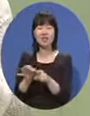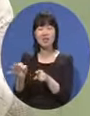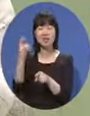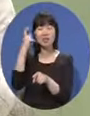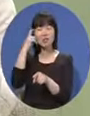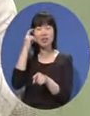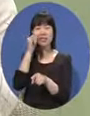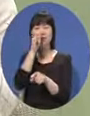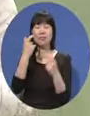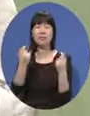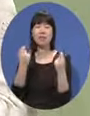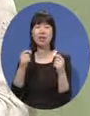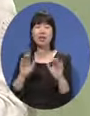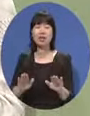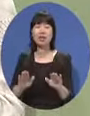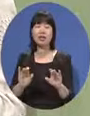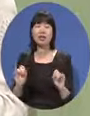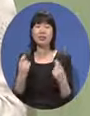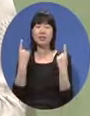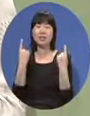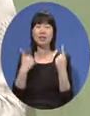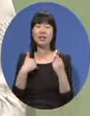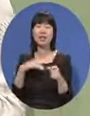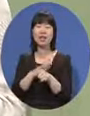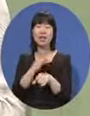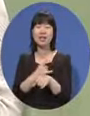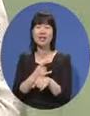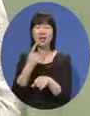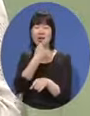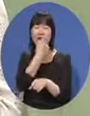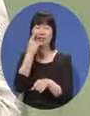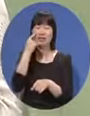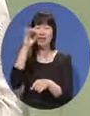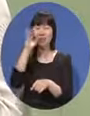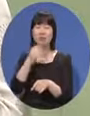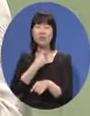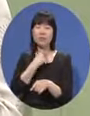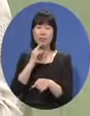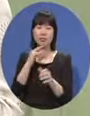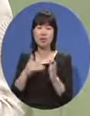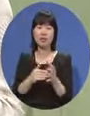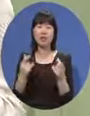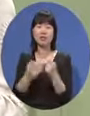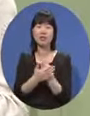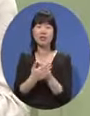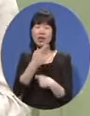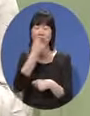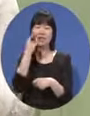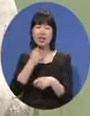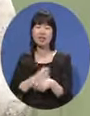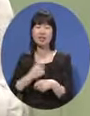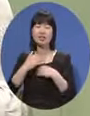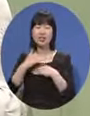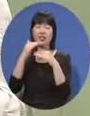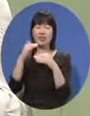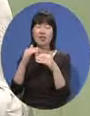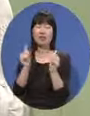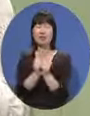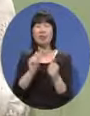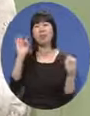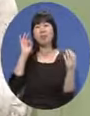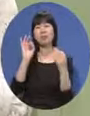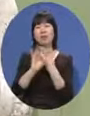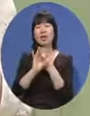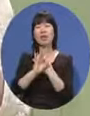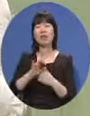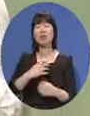그리고 이러면서 날 나를 사랑하는구나 를 확인하고 싶어 해요 그래서 확인하는 과정에서 남자 안하고 있으면 이제